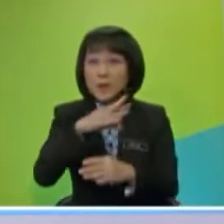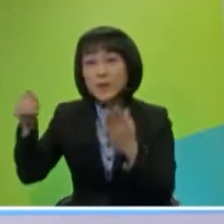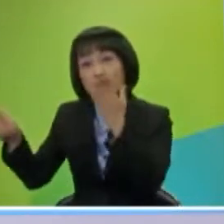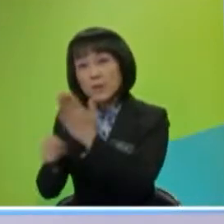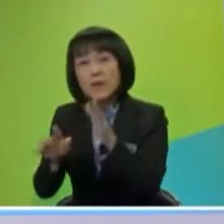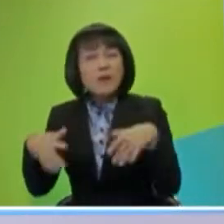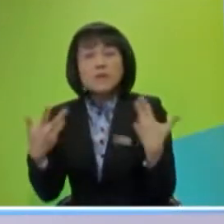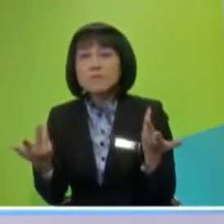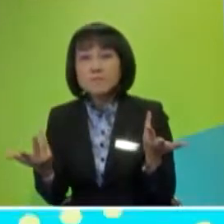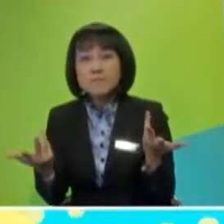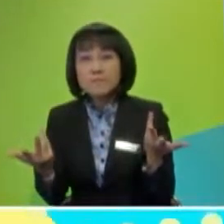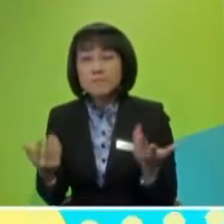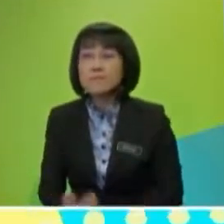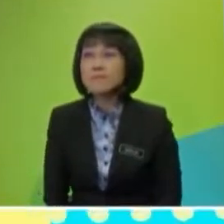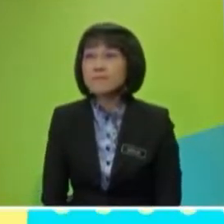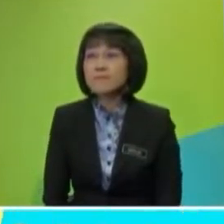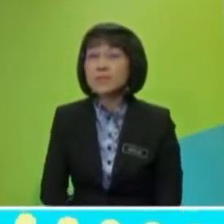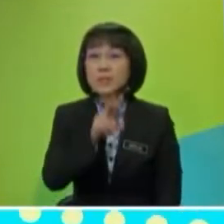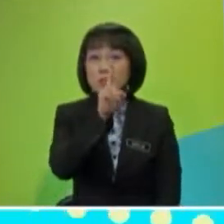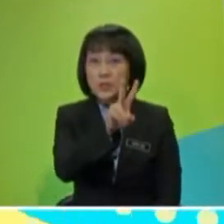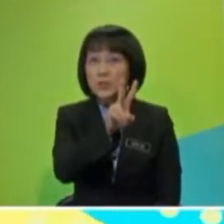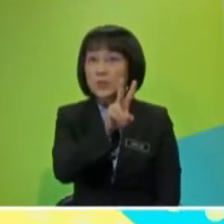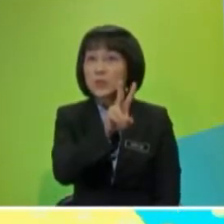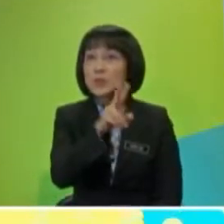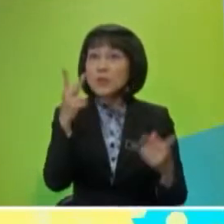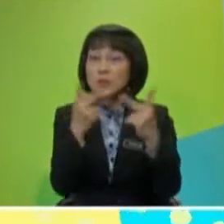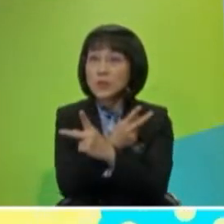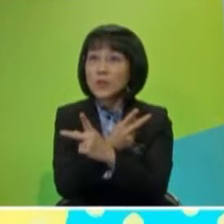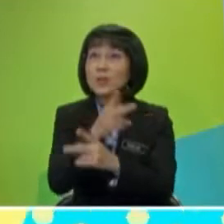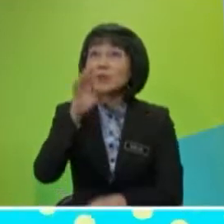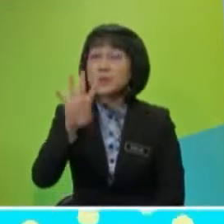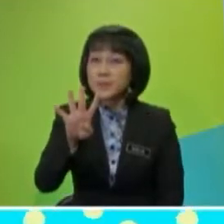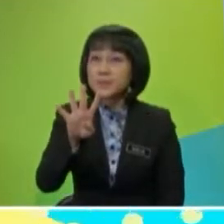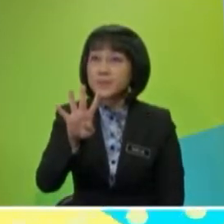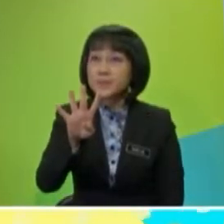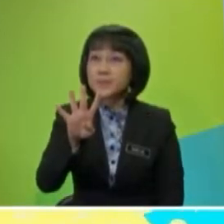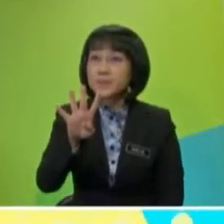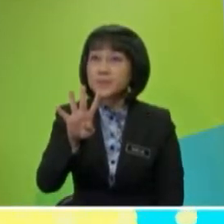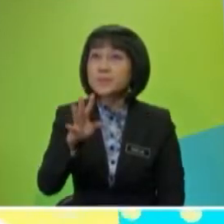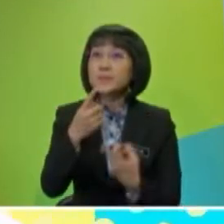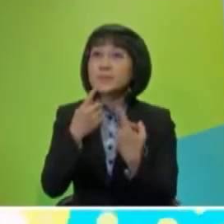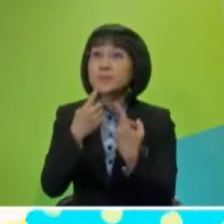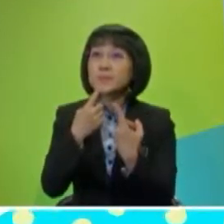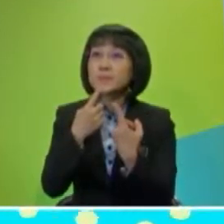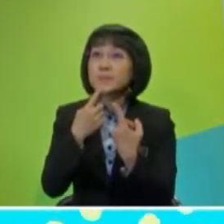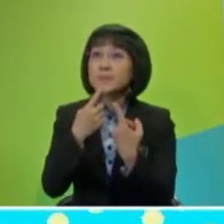tu? 2 dengan 4 kita darab. Jawapan